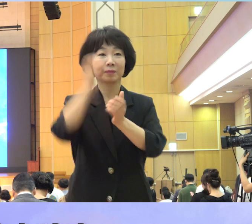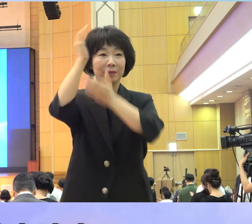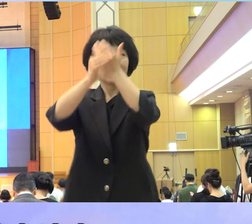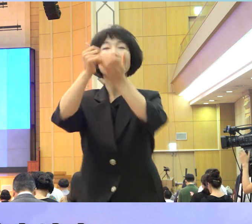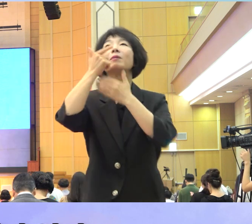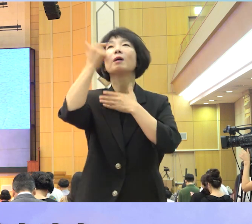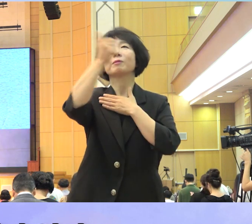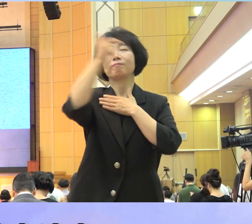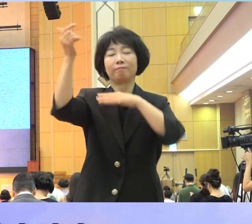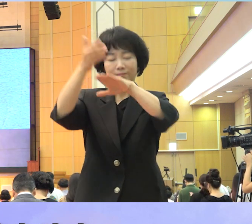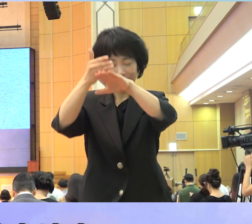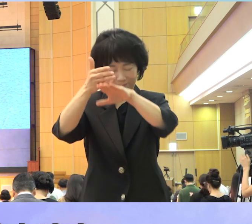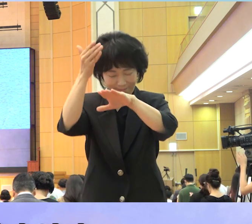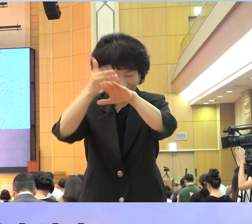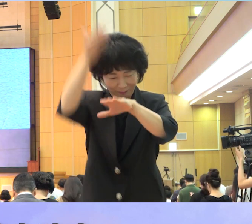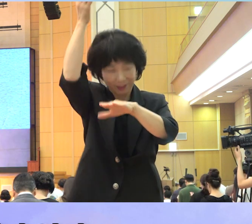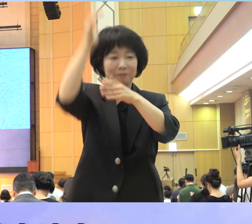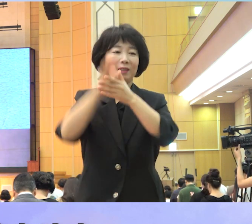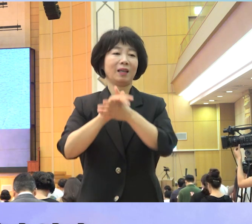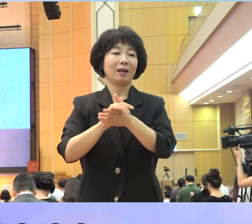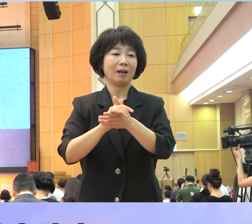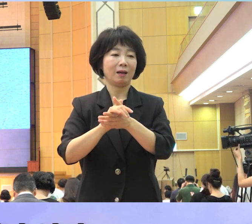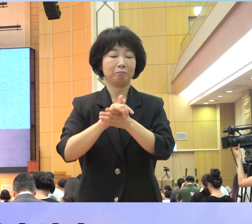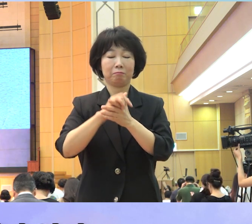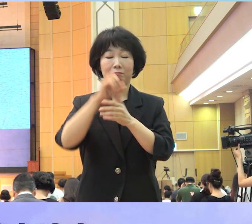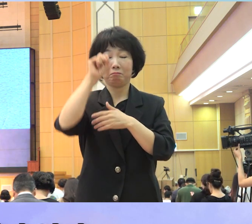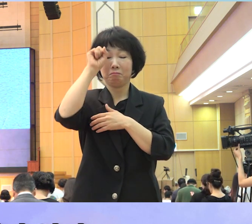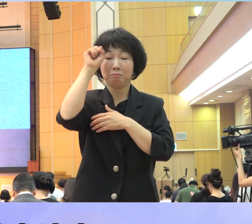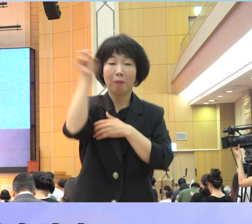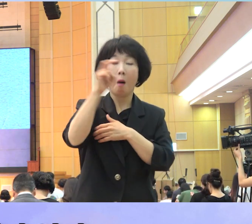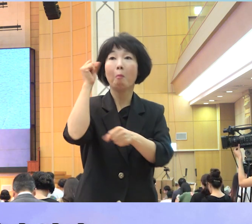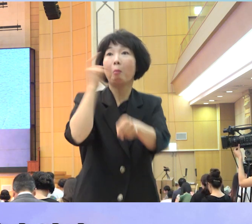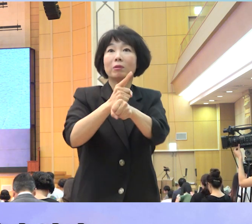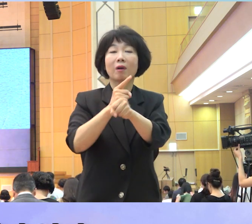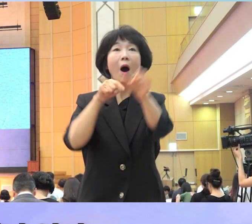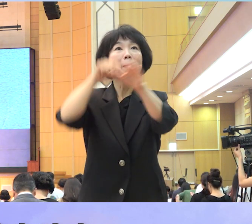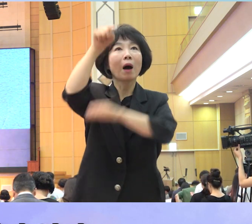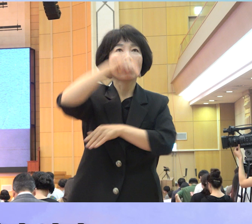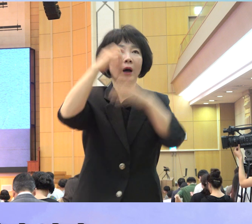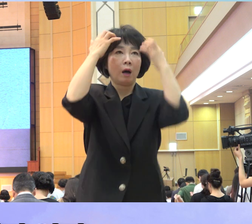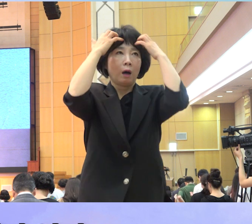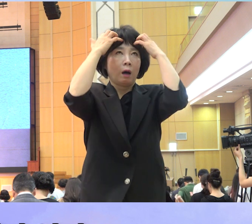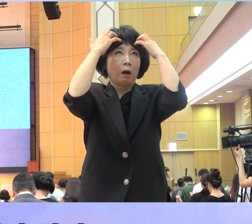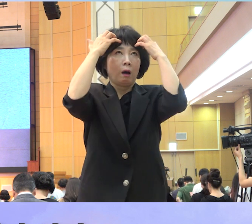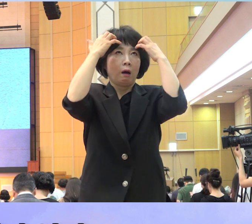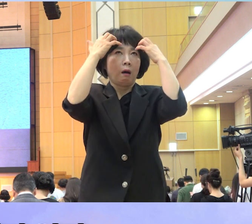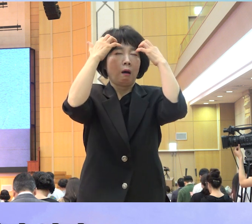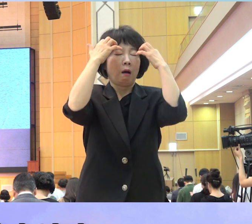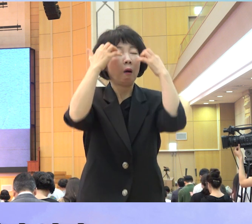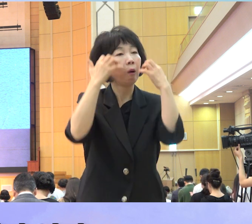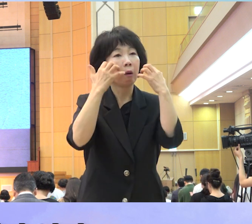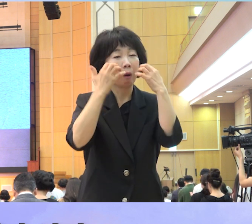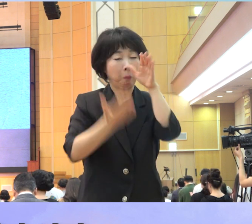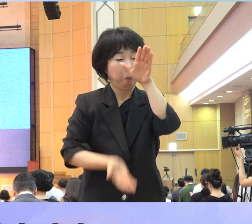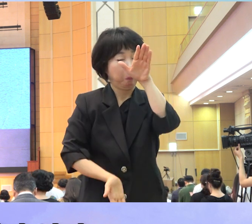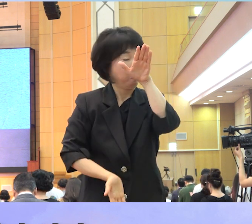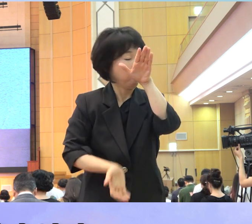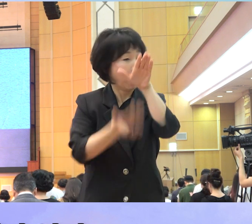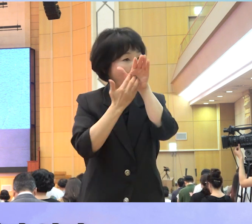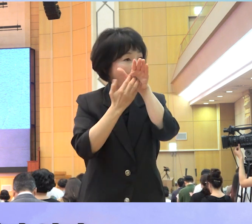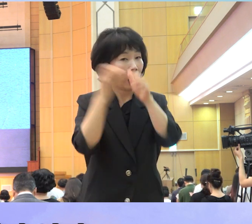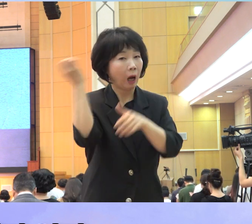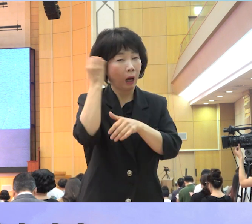하나님 아버지 감사합니다. 어느덧 바깥 날씨는 이제 가장